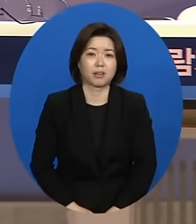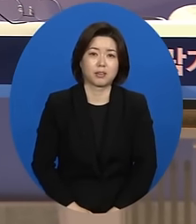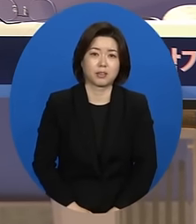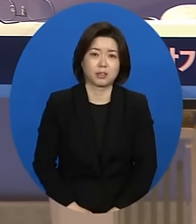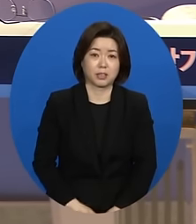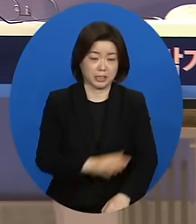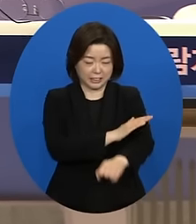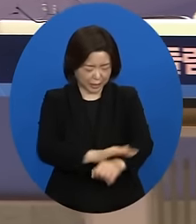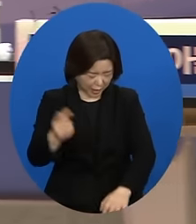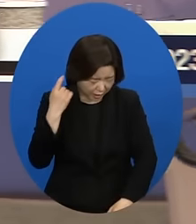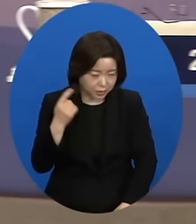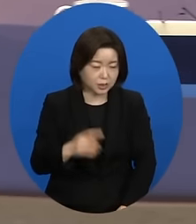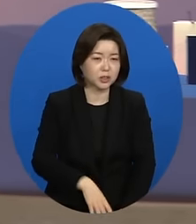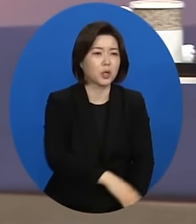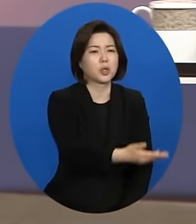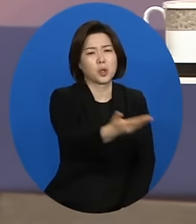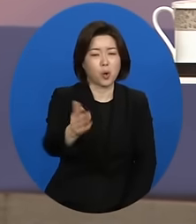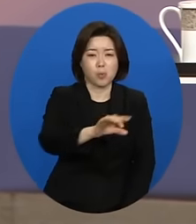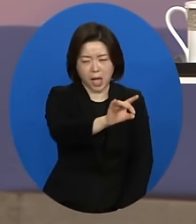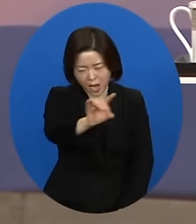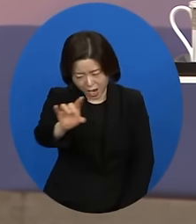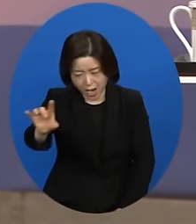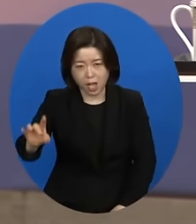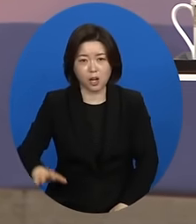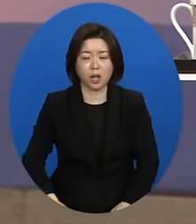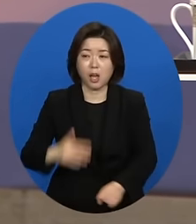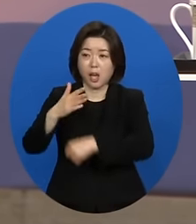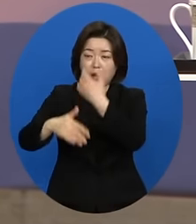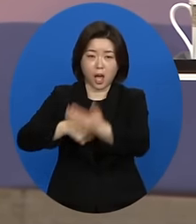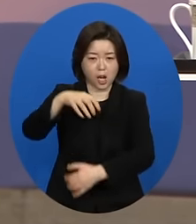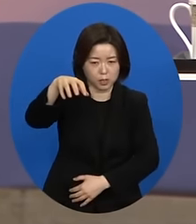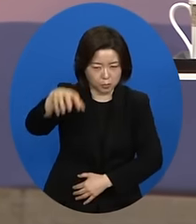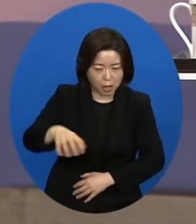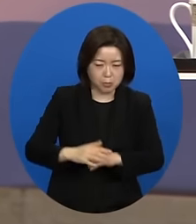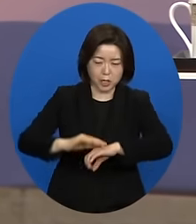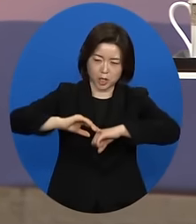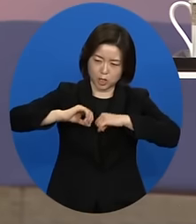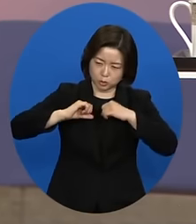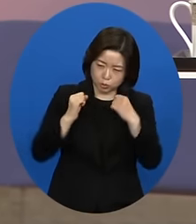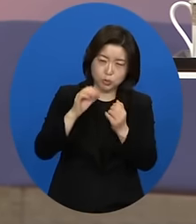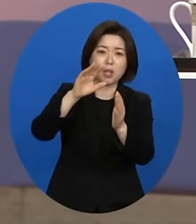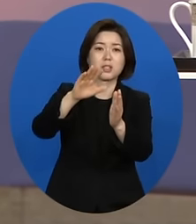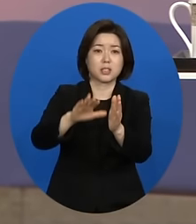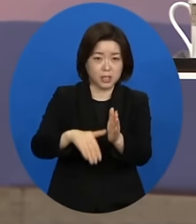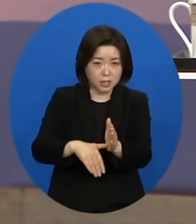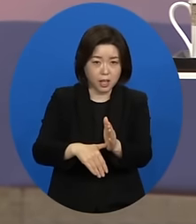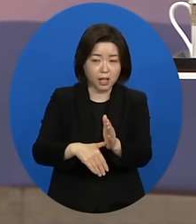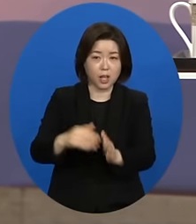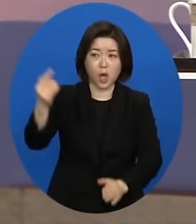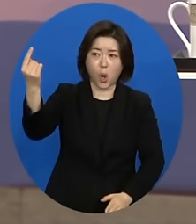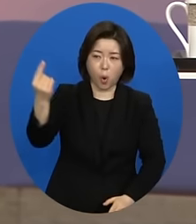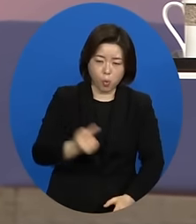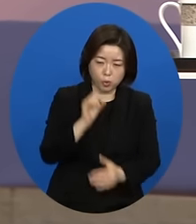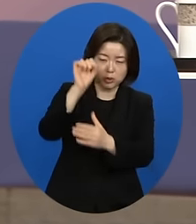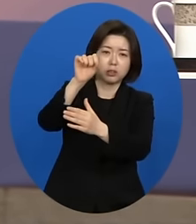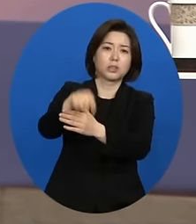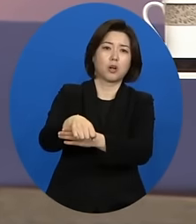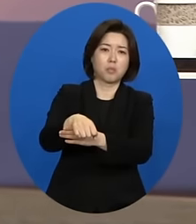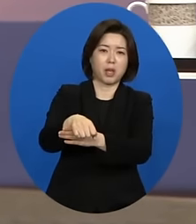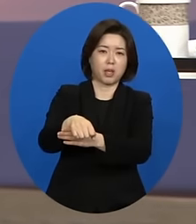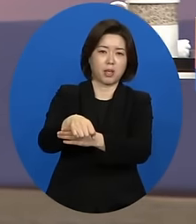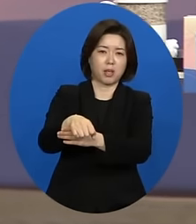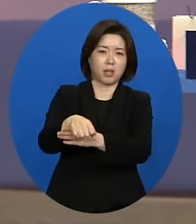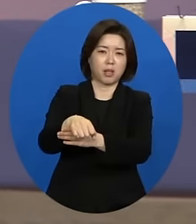잘 들으세요. 여러분 하나하나가 하나님 앞에 순종하게 될 때 오는 열매가